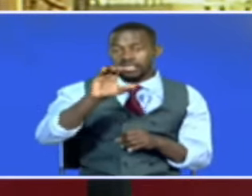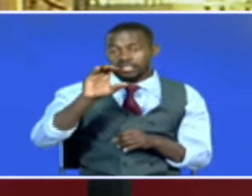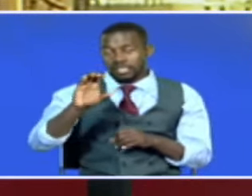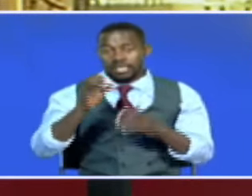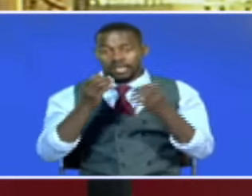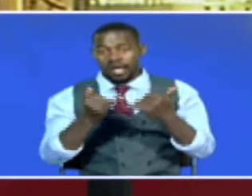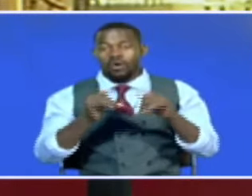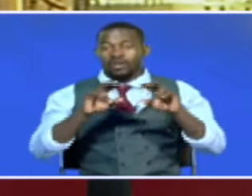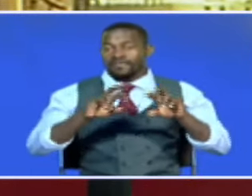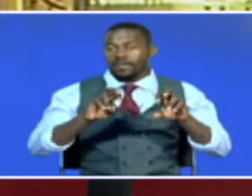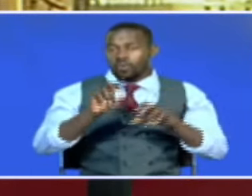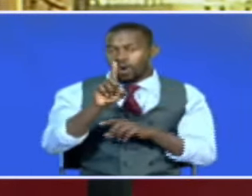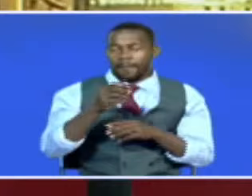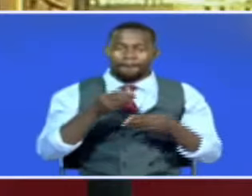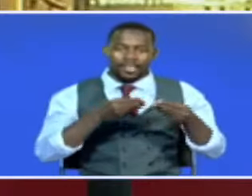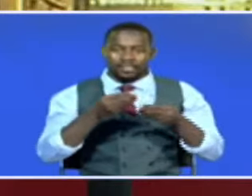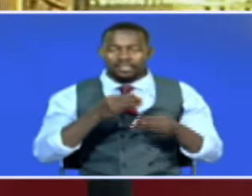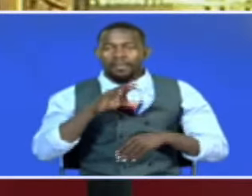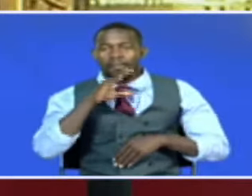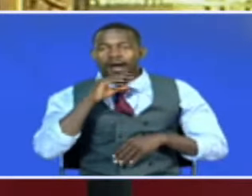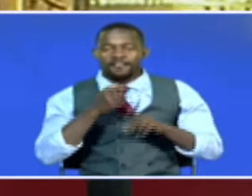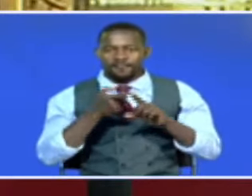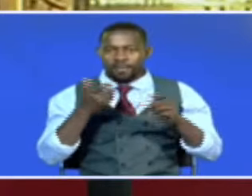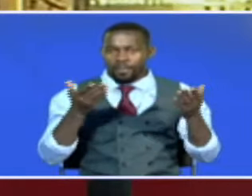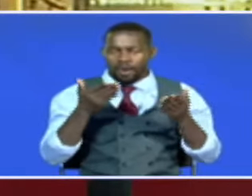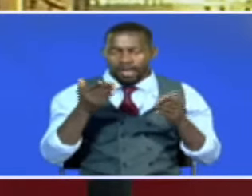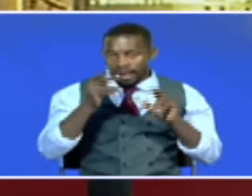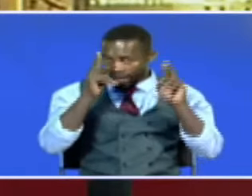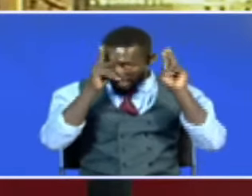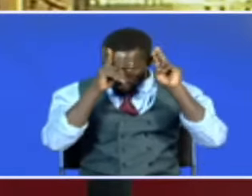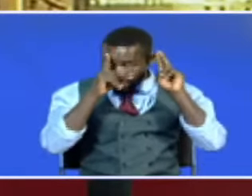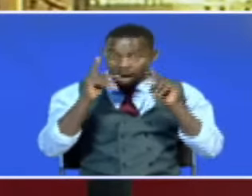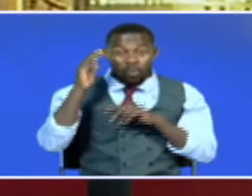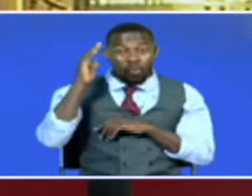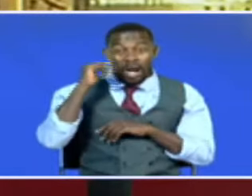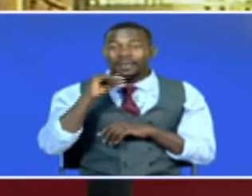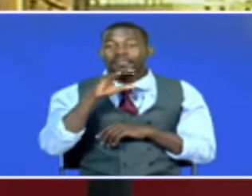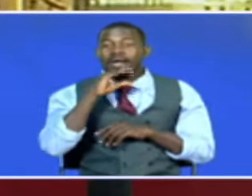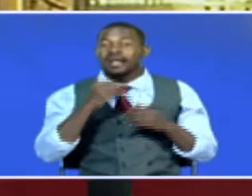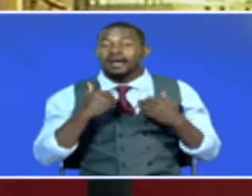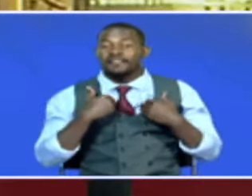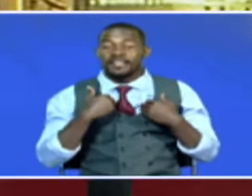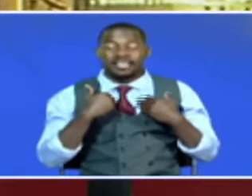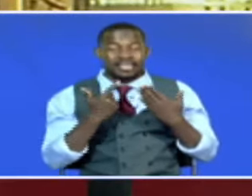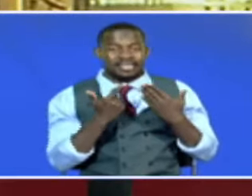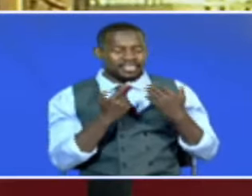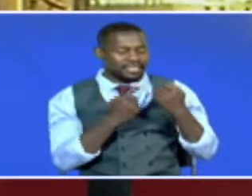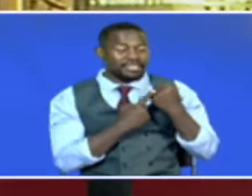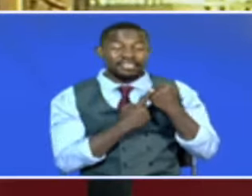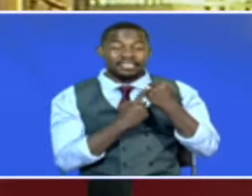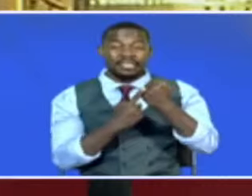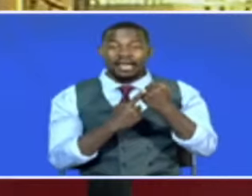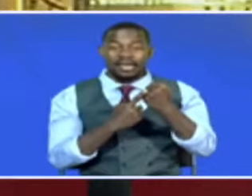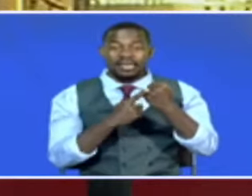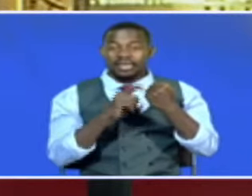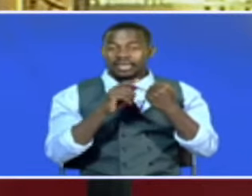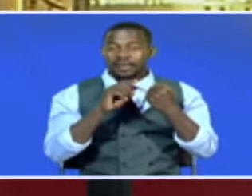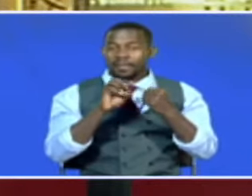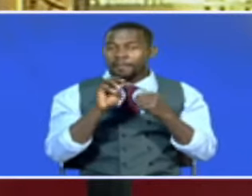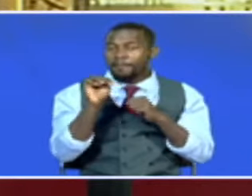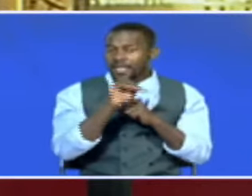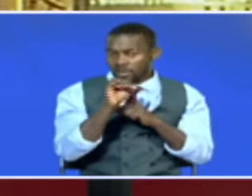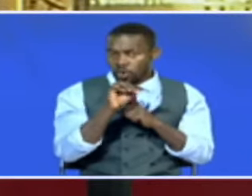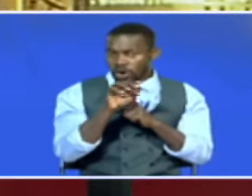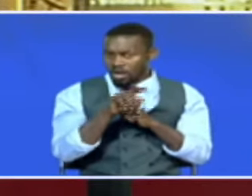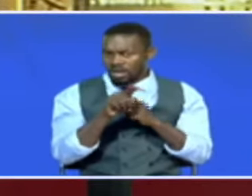inamchunguza mfanyibiashara mmoja mjini Kakamega kuambatana na kujipatia mali ya shilingi milioni 615 wanaodai ilipatikana